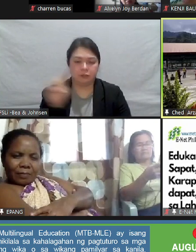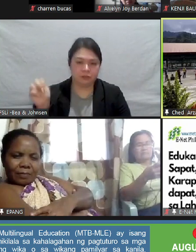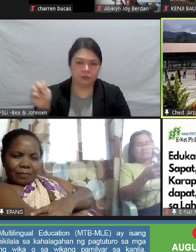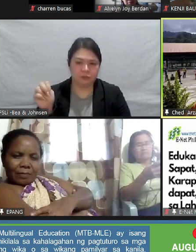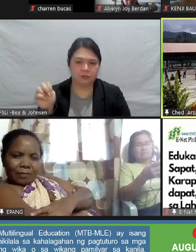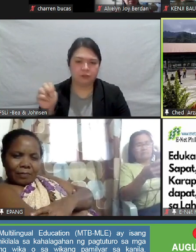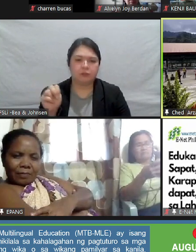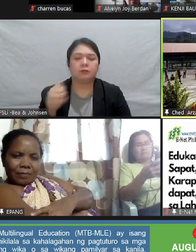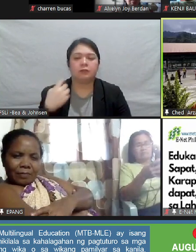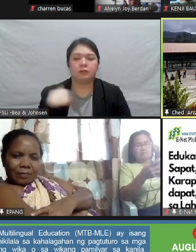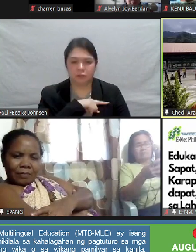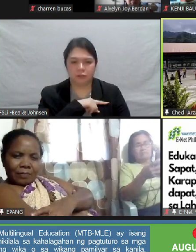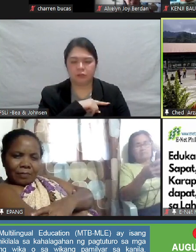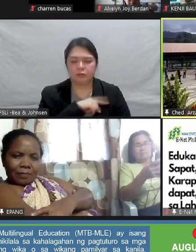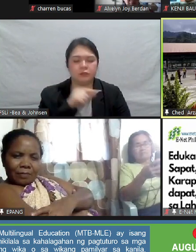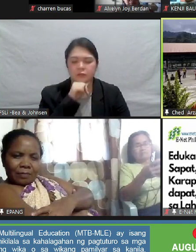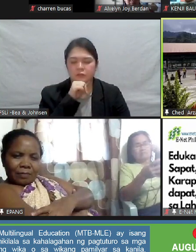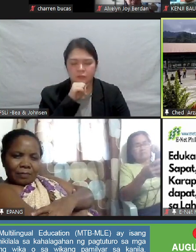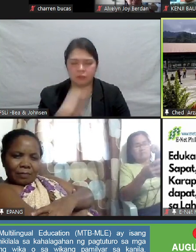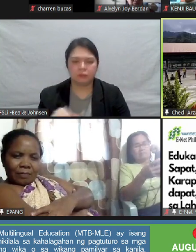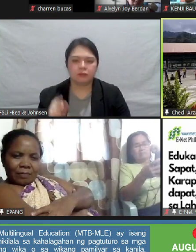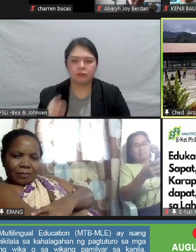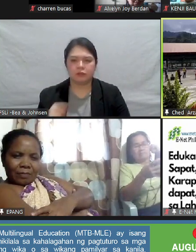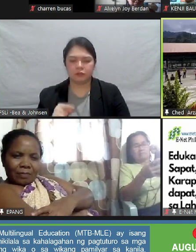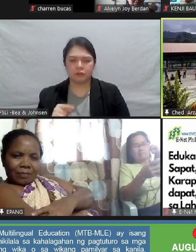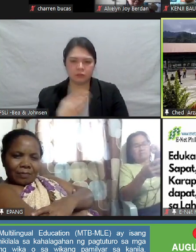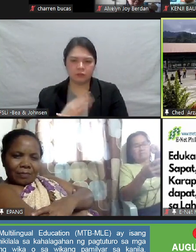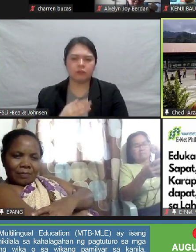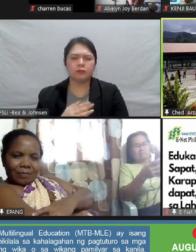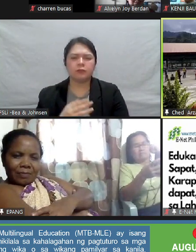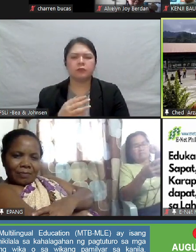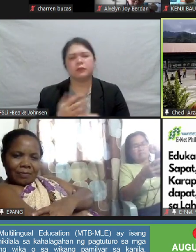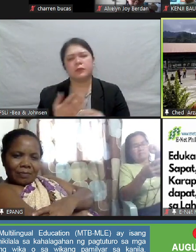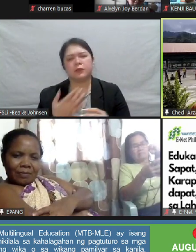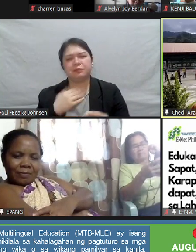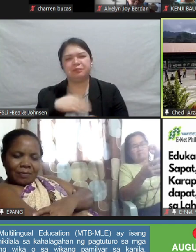wag tayong ma-detract. Itutuloy natin i-celebrate ito, ano?